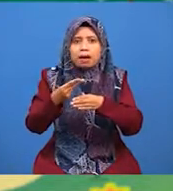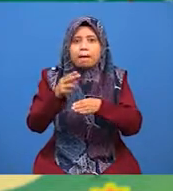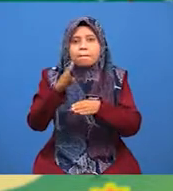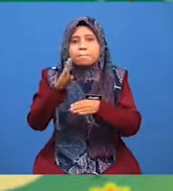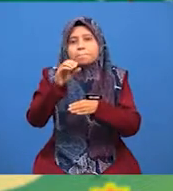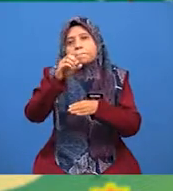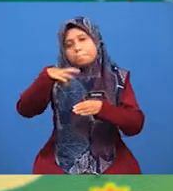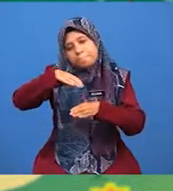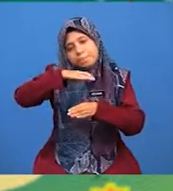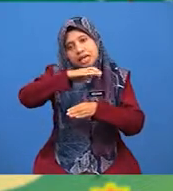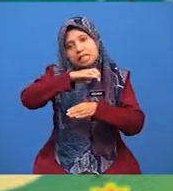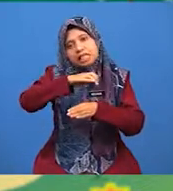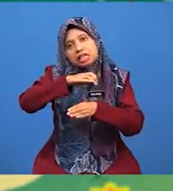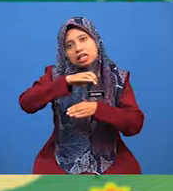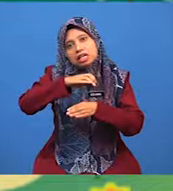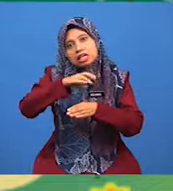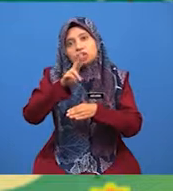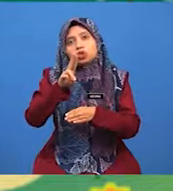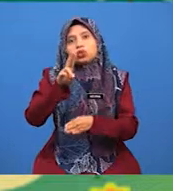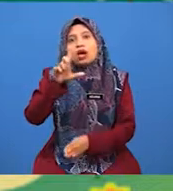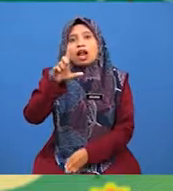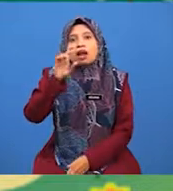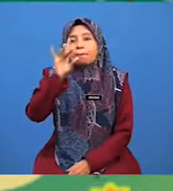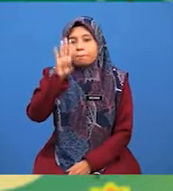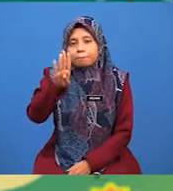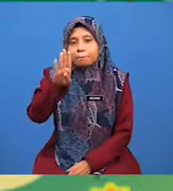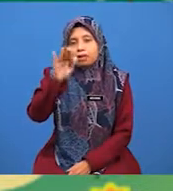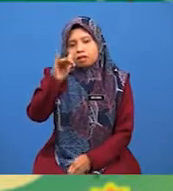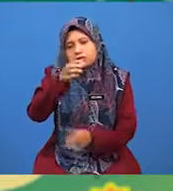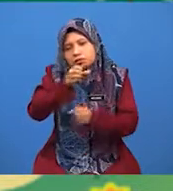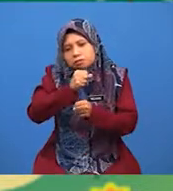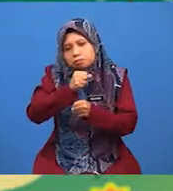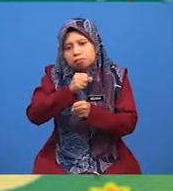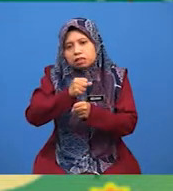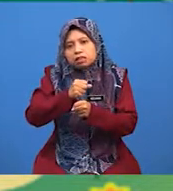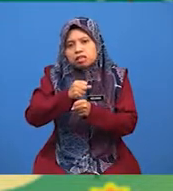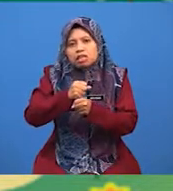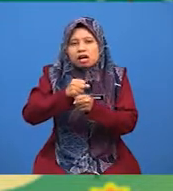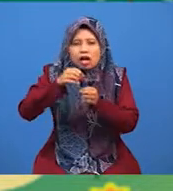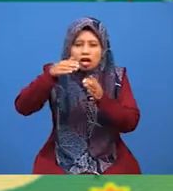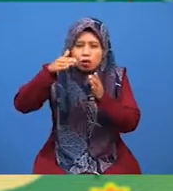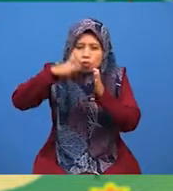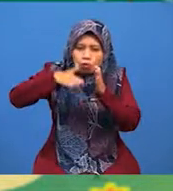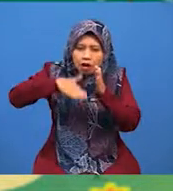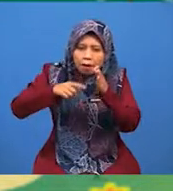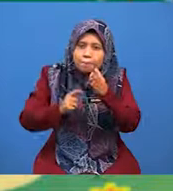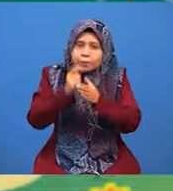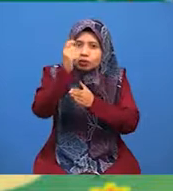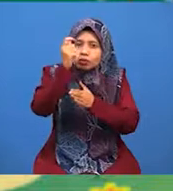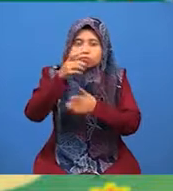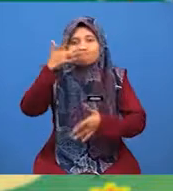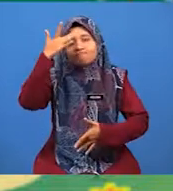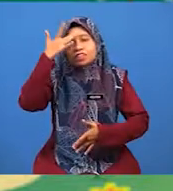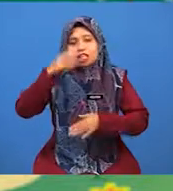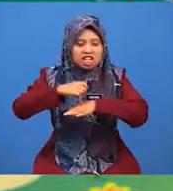bakteria bakteriosin UL4 yang dapat merencatkan pertumbuhan penyakit.